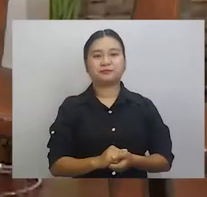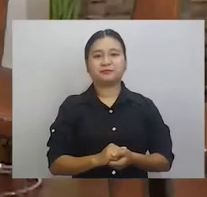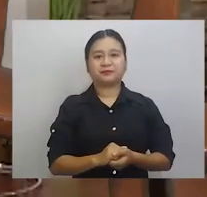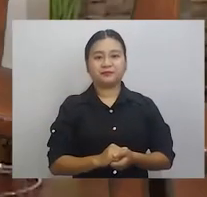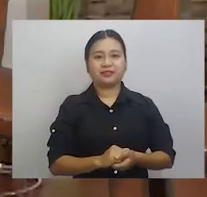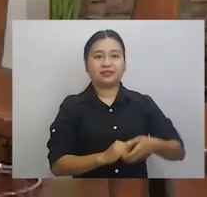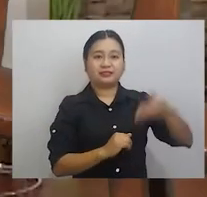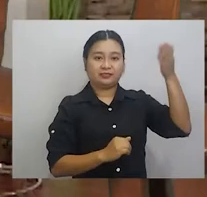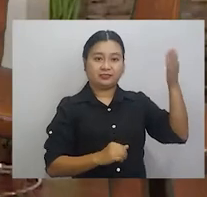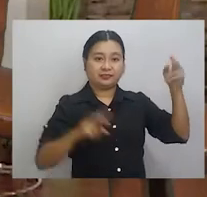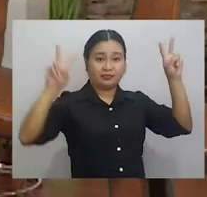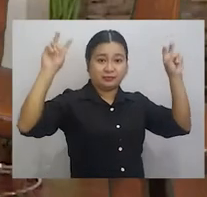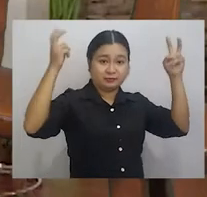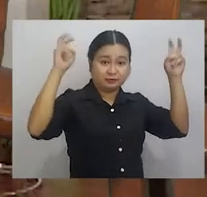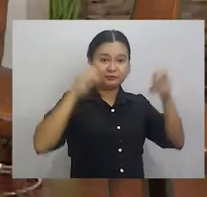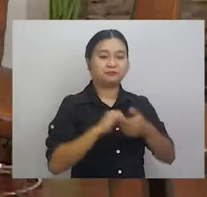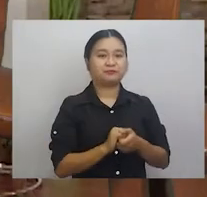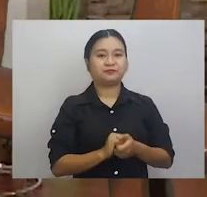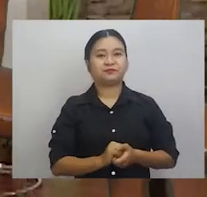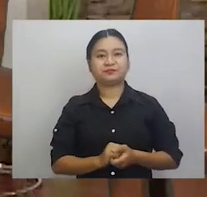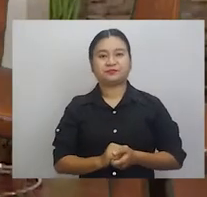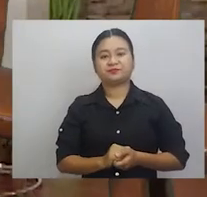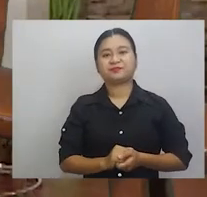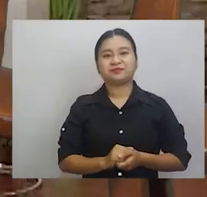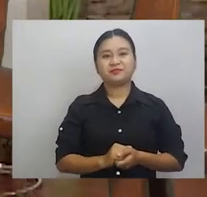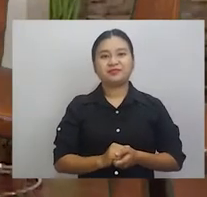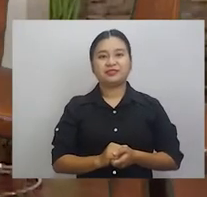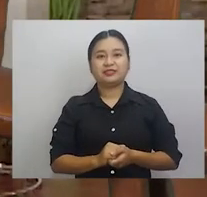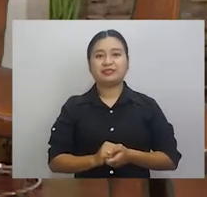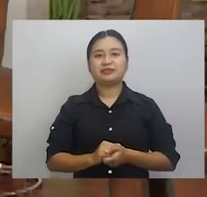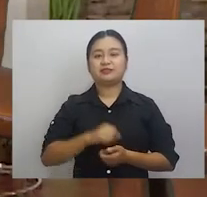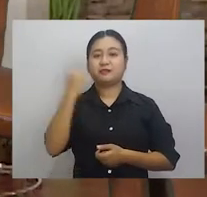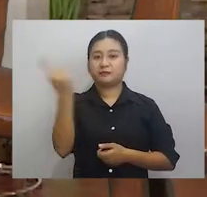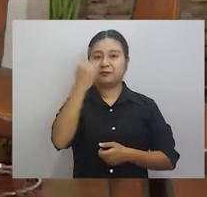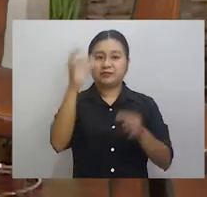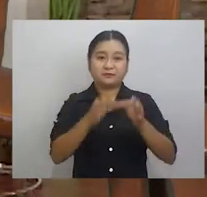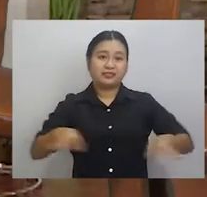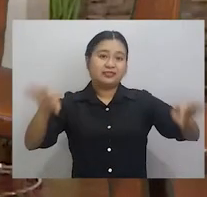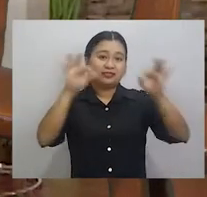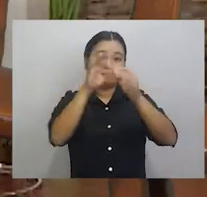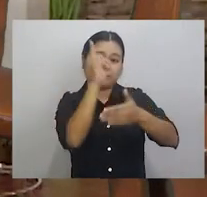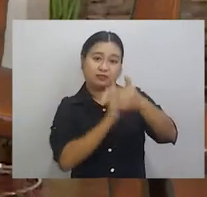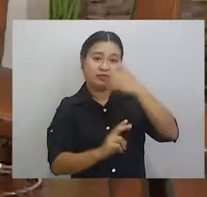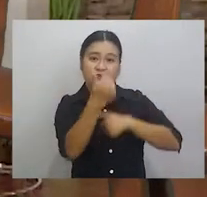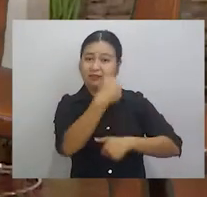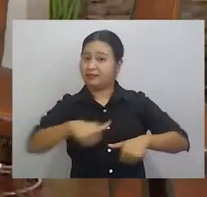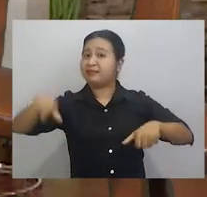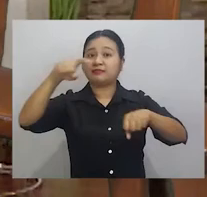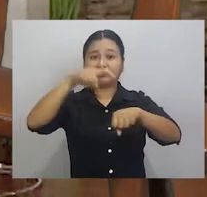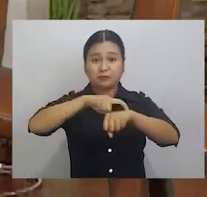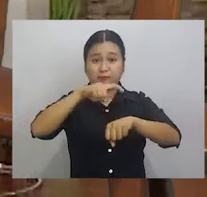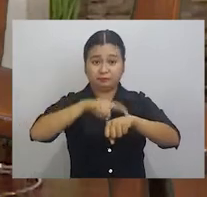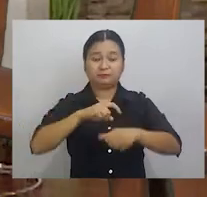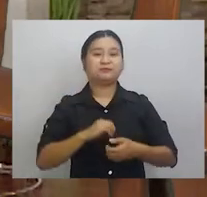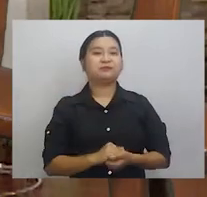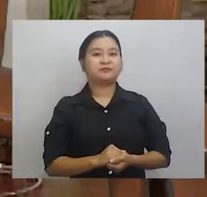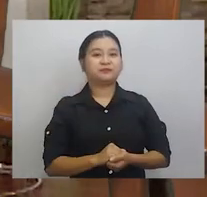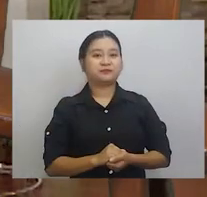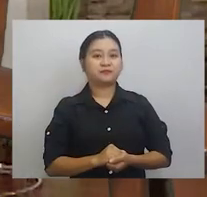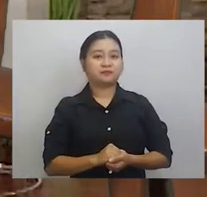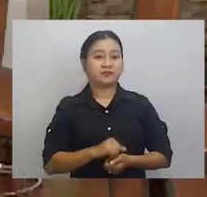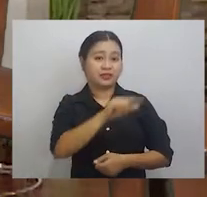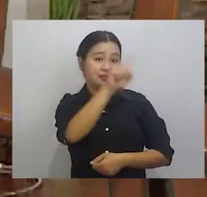Narito ang paksa. Laging mahalaga ang pagpapakumbaba anumang oras o pagkakataon.